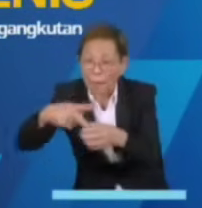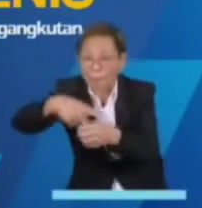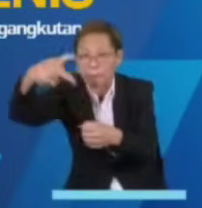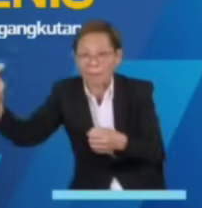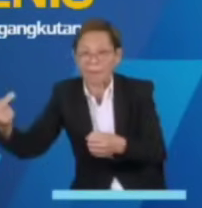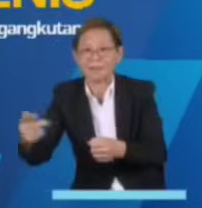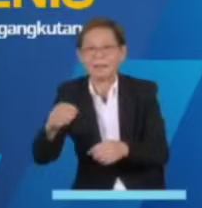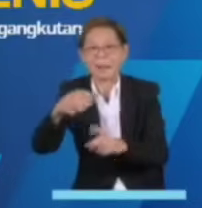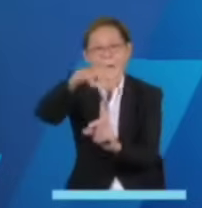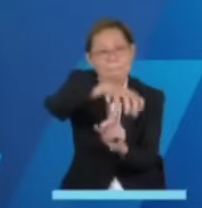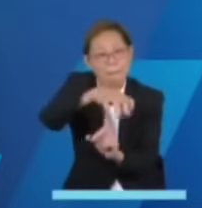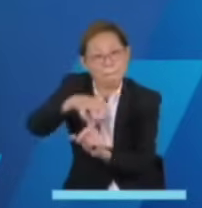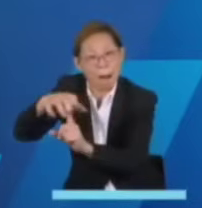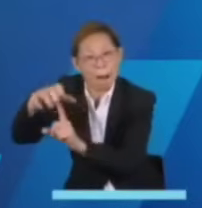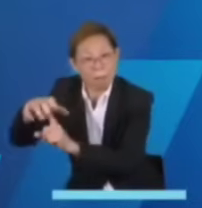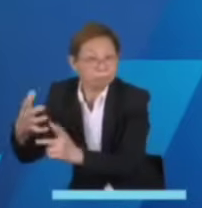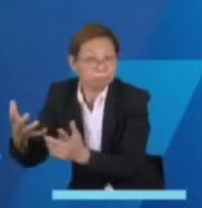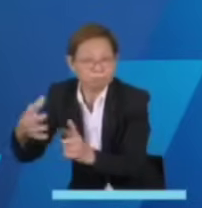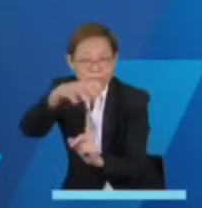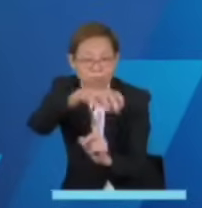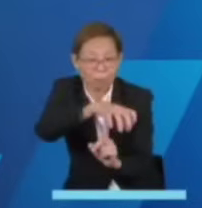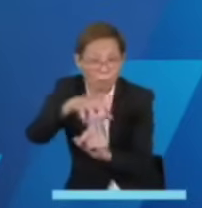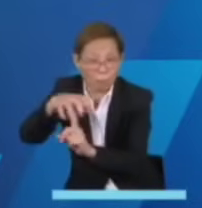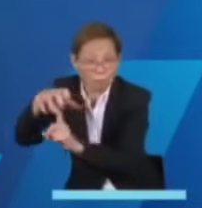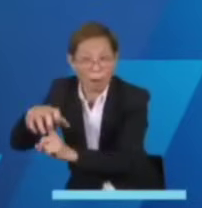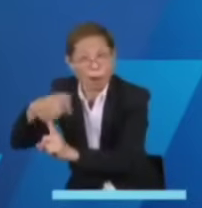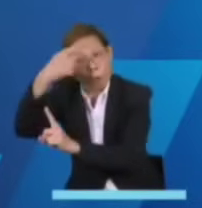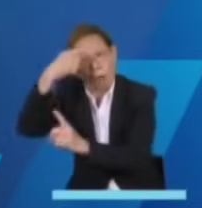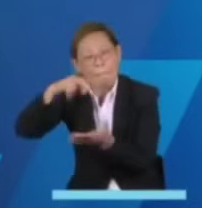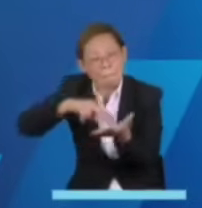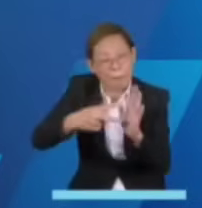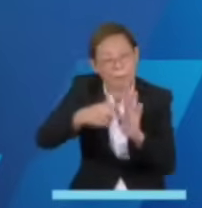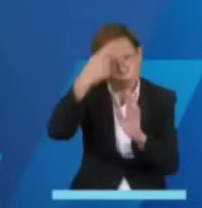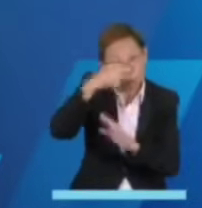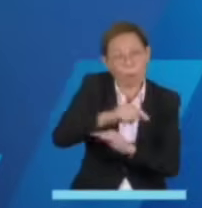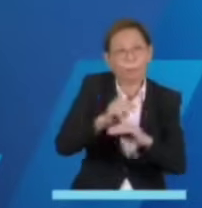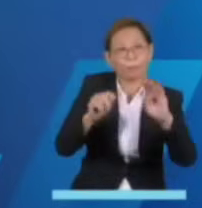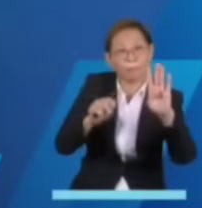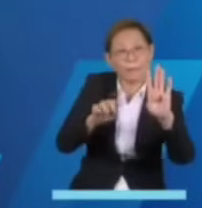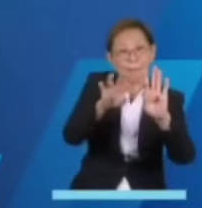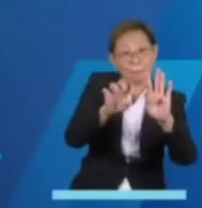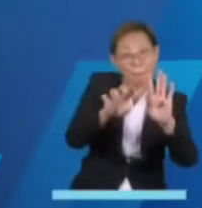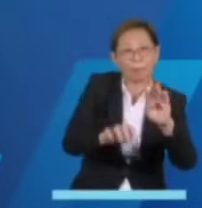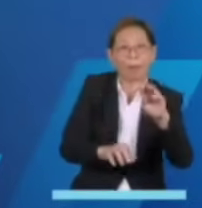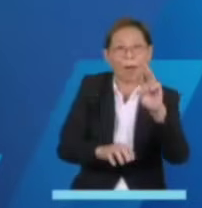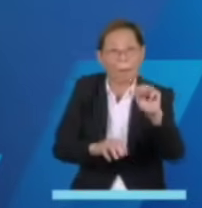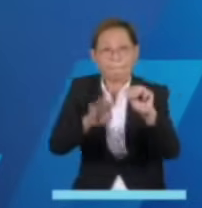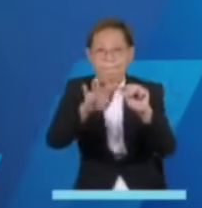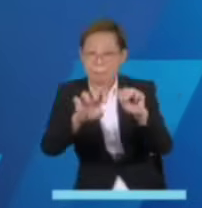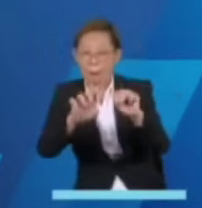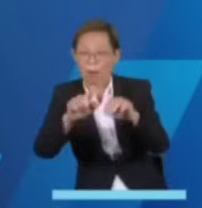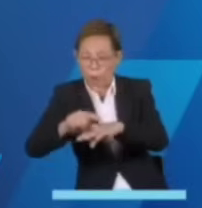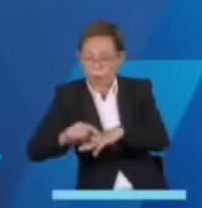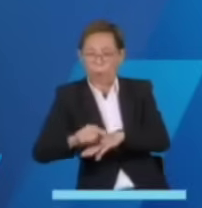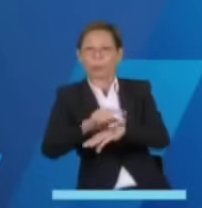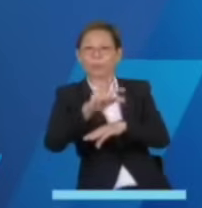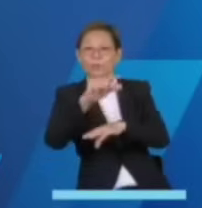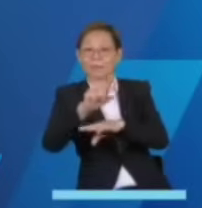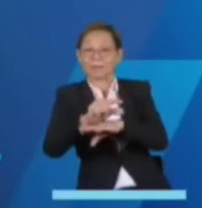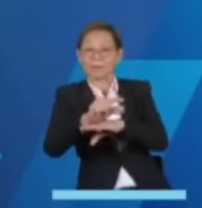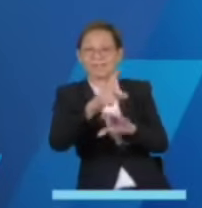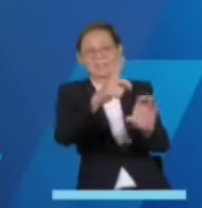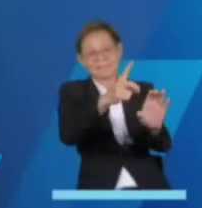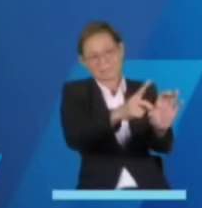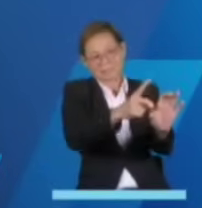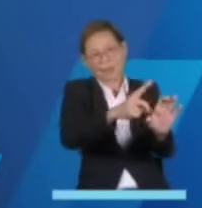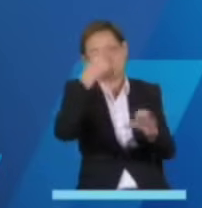kecil. Maknanya untuk B40, M40 yang menggunakan